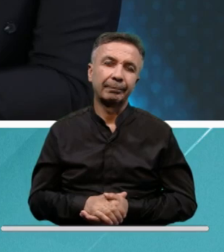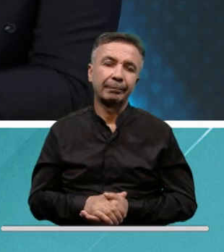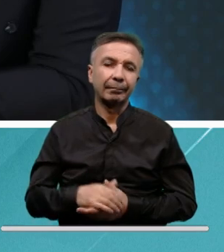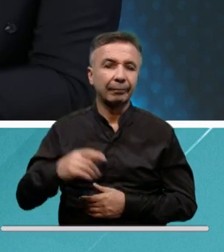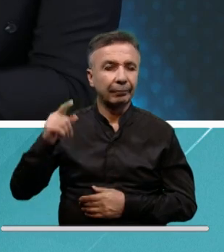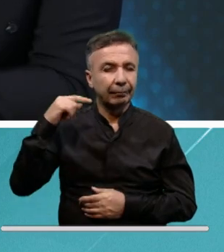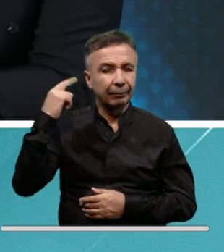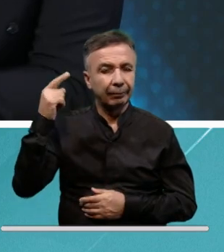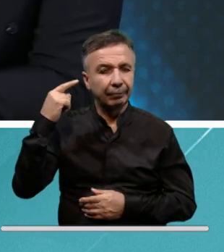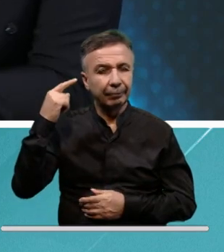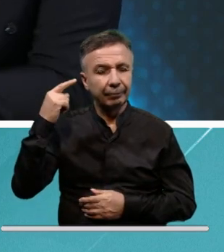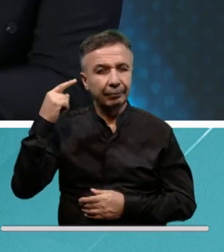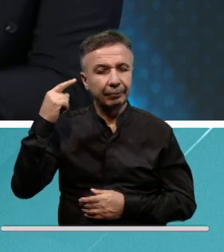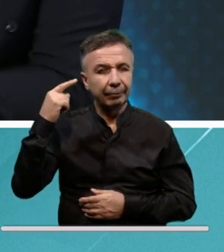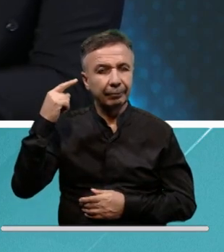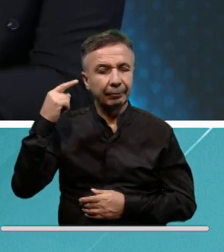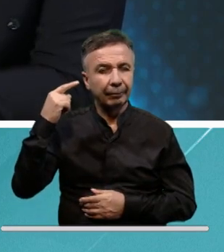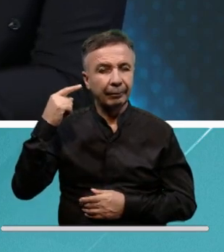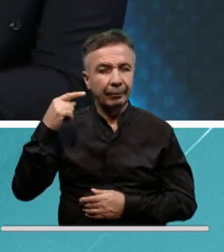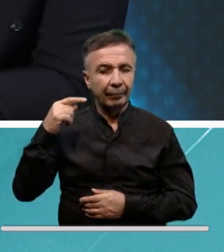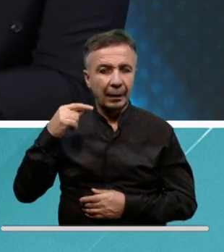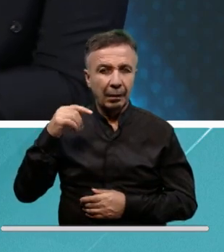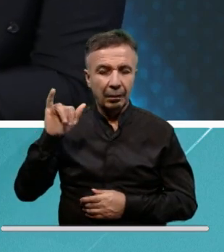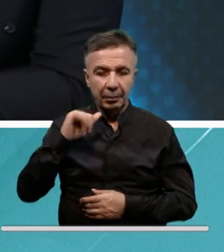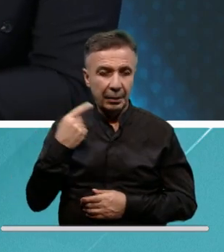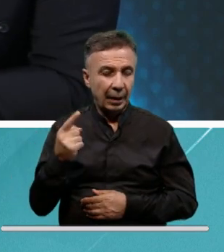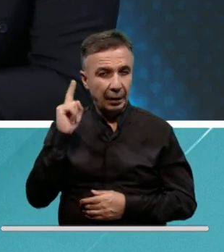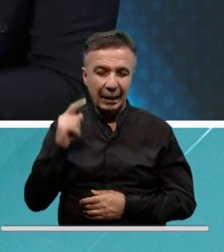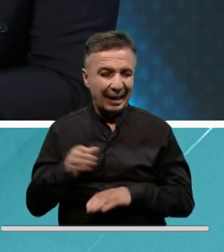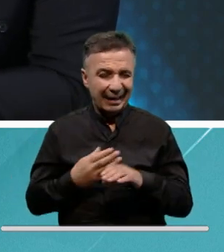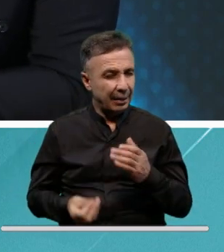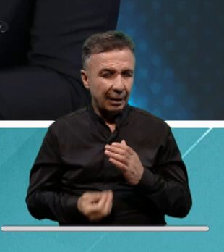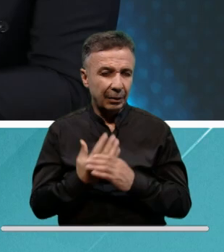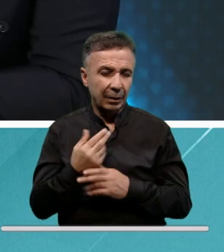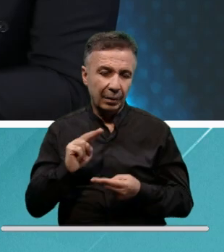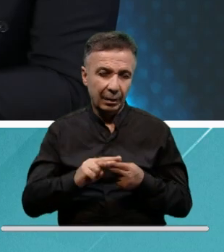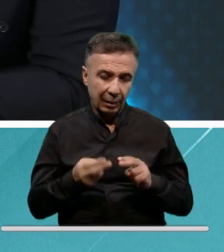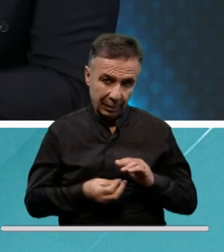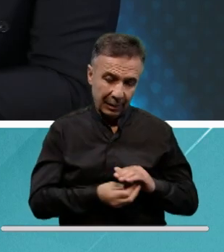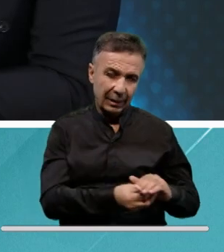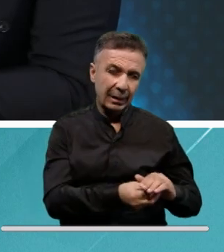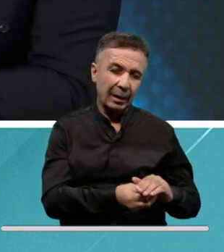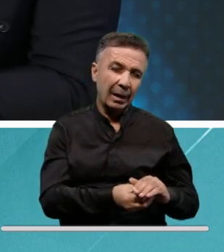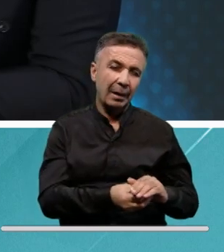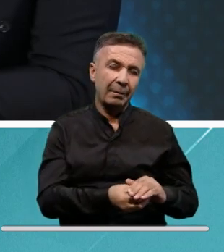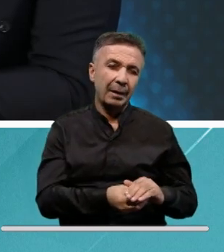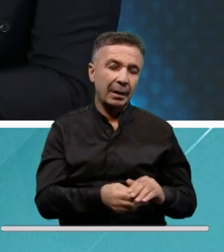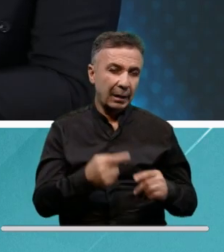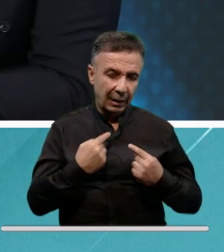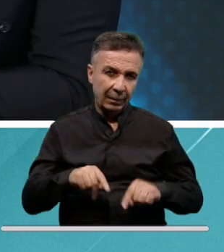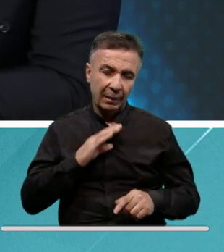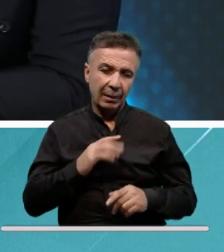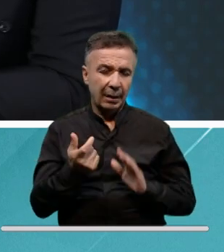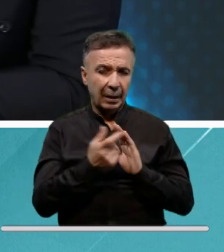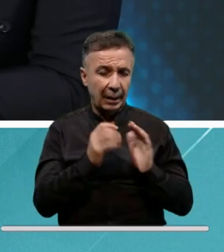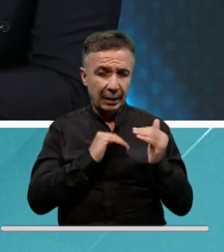şeyi Allah niye yaratmıştır orada bir imtihan var işte İşte orada bir imtihan var sihirde de bir imtihan var ayetti kerimede Öyle buyuruyor